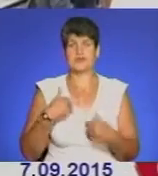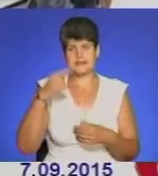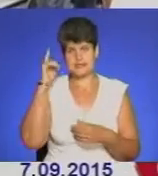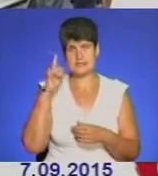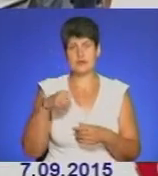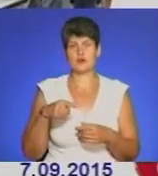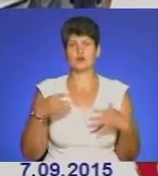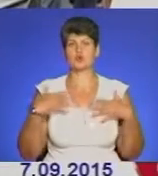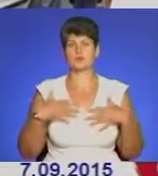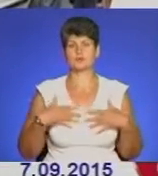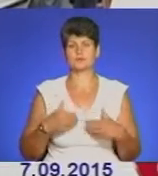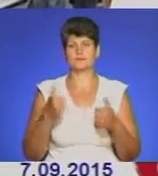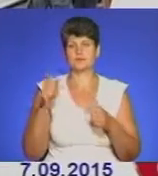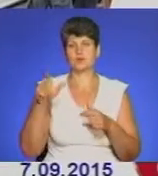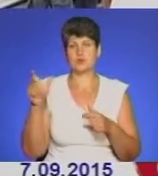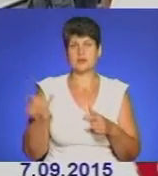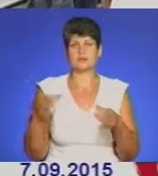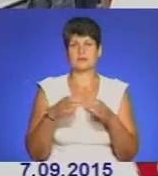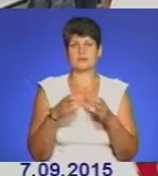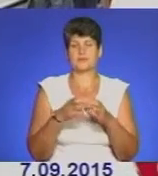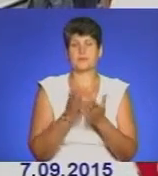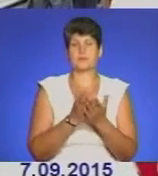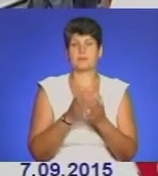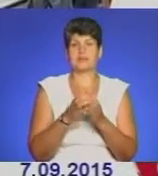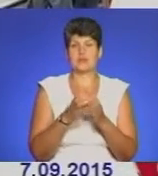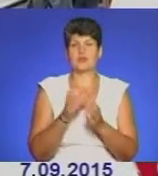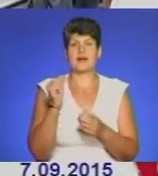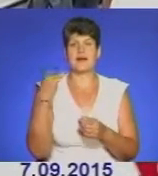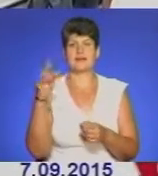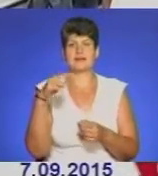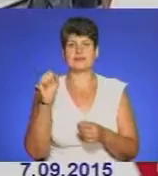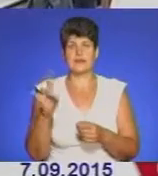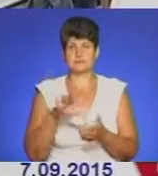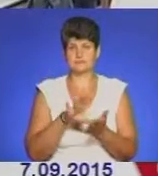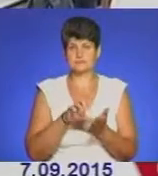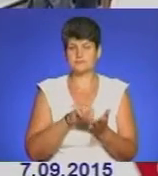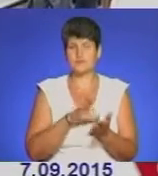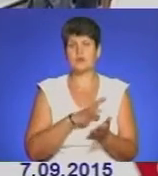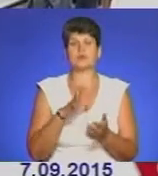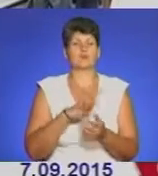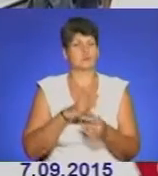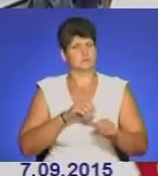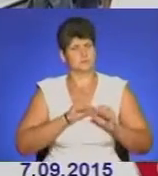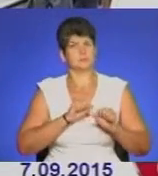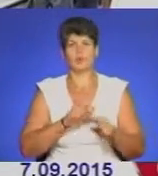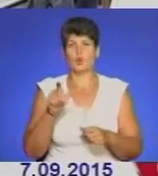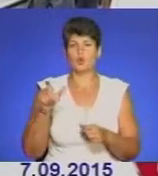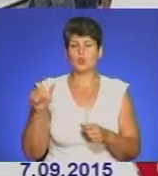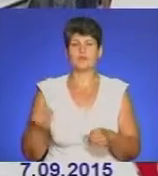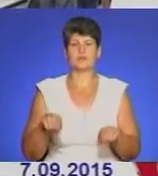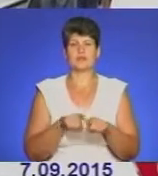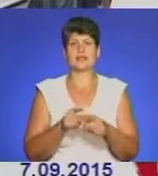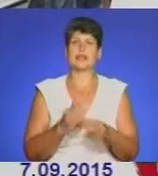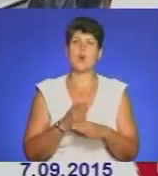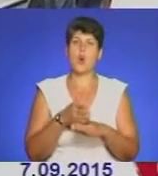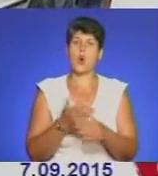за люди грузини, я з ними служив в батальйоні «Айдар», то вони не тільки дуже патріотичні люди, вони і